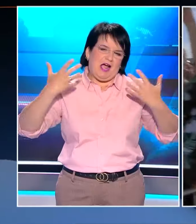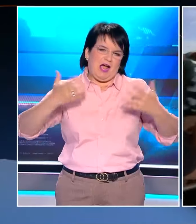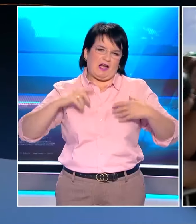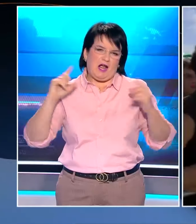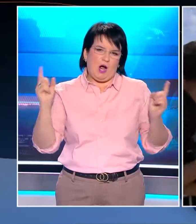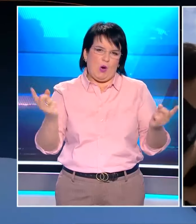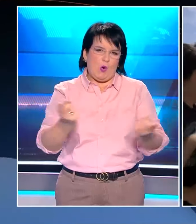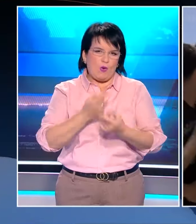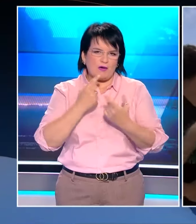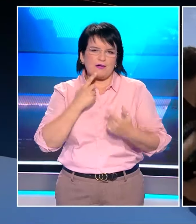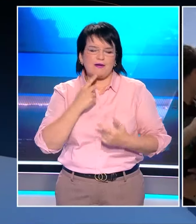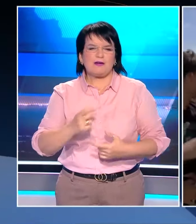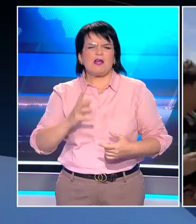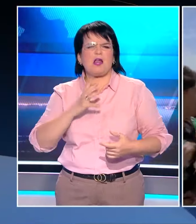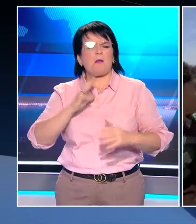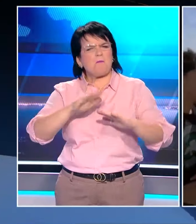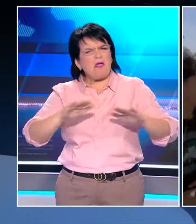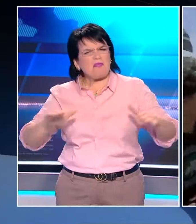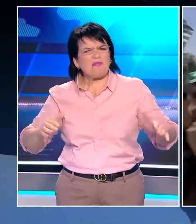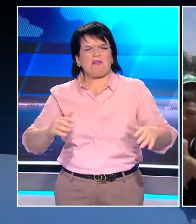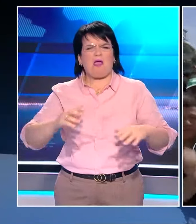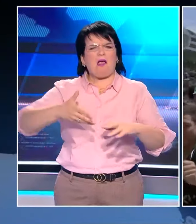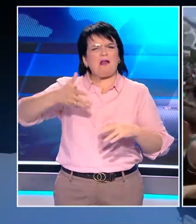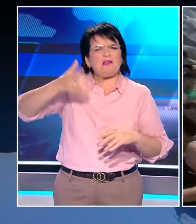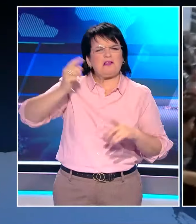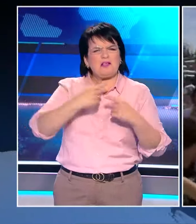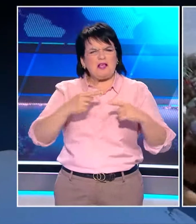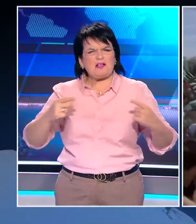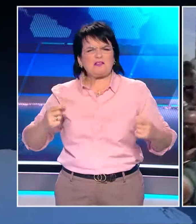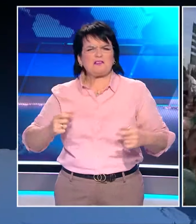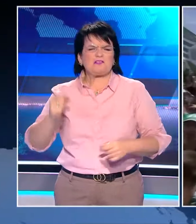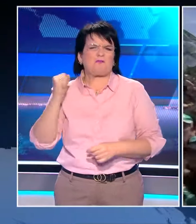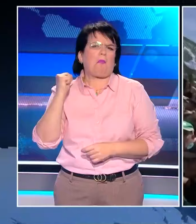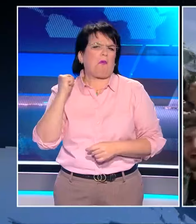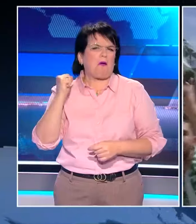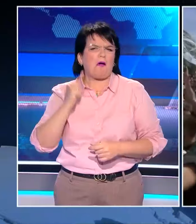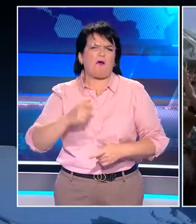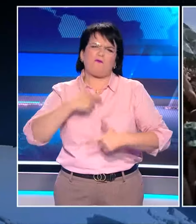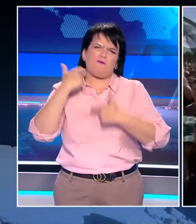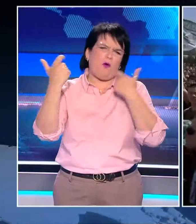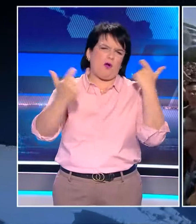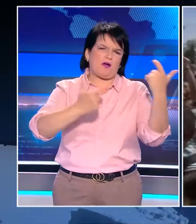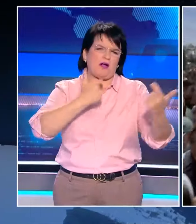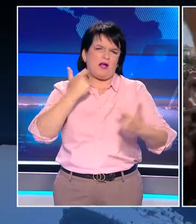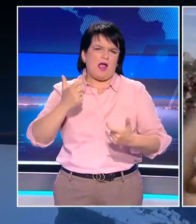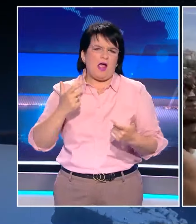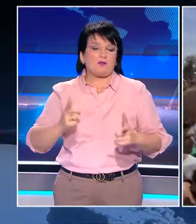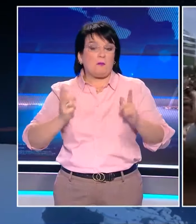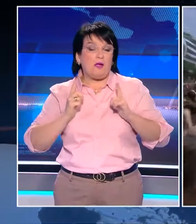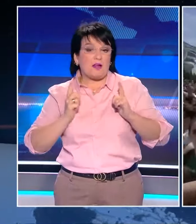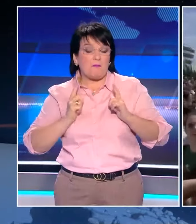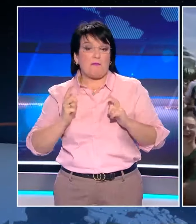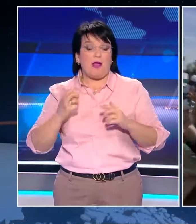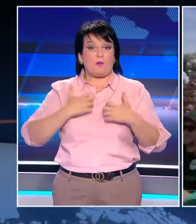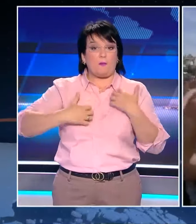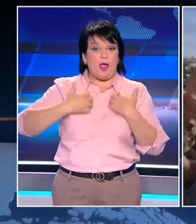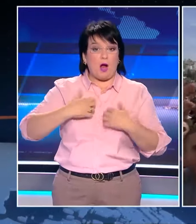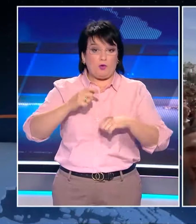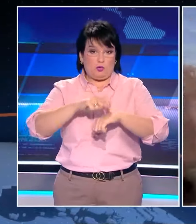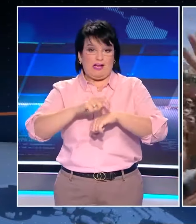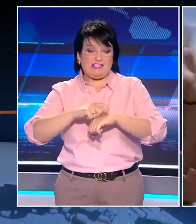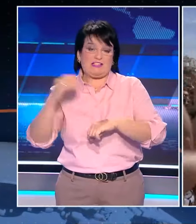πολύ σε ο κόσμος, μικροί, μεγάλοι, πανηγυρίζουν τη μεγάλη νίκη του Παναθηναϊκού, μήνα που περιμένουν τους παίκτες από